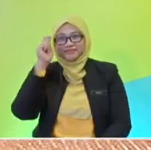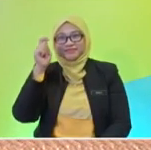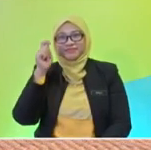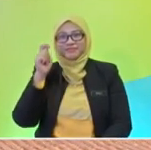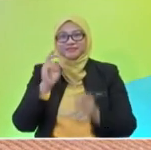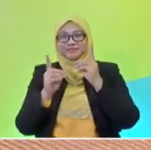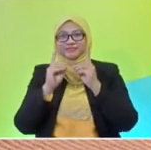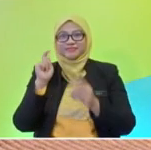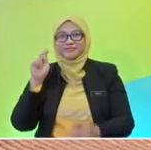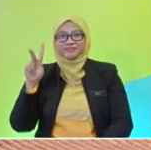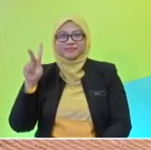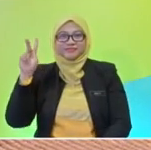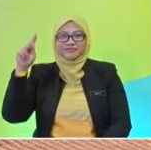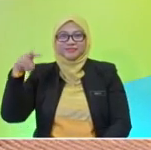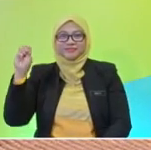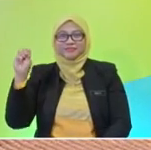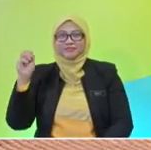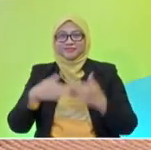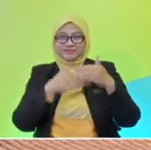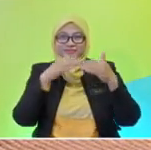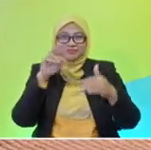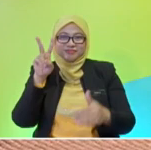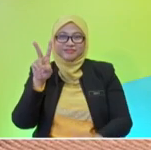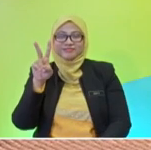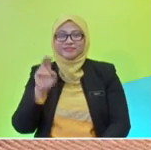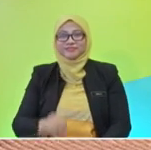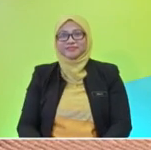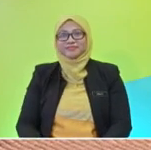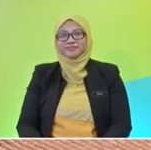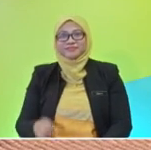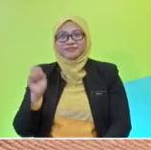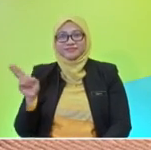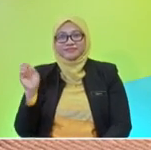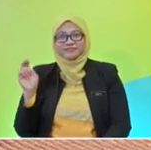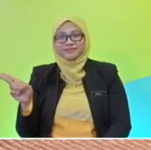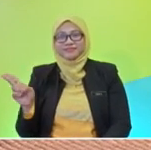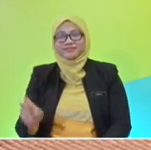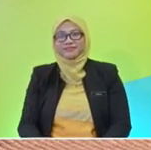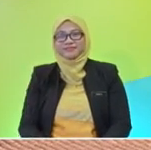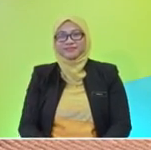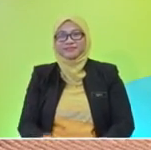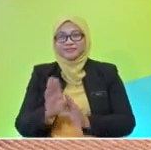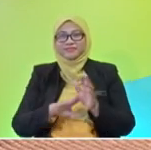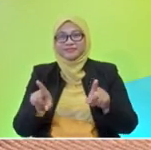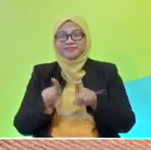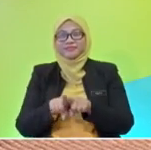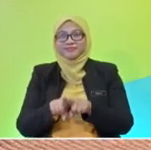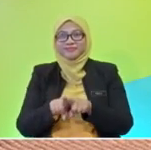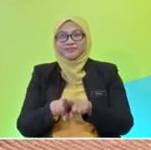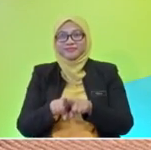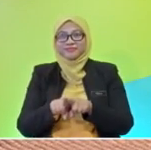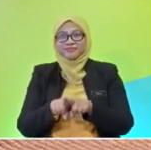sekarang kita dalam slot tahap 2 mata pelajaran yang kita belajar adalah sejarah bersama saya